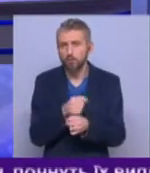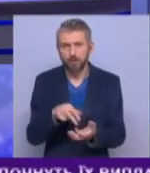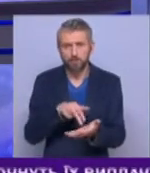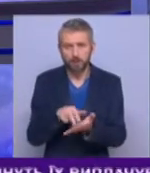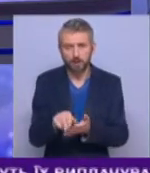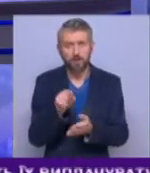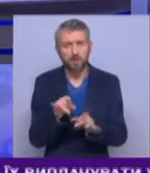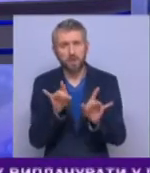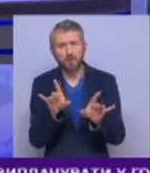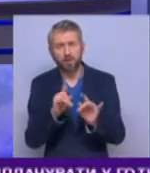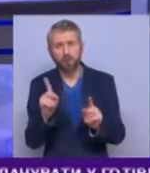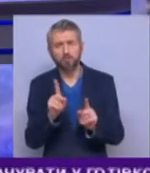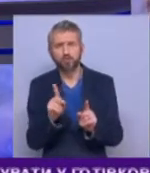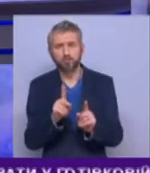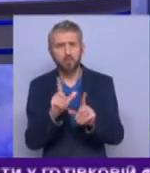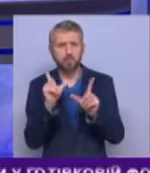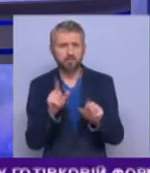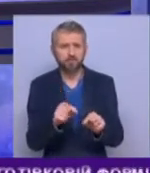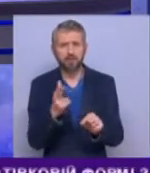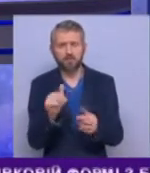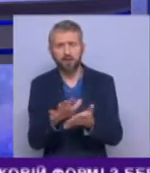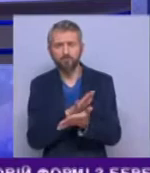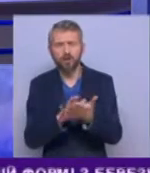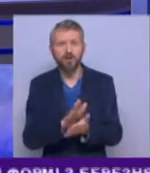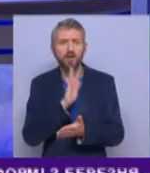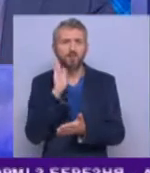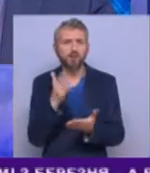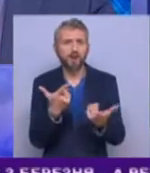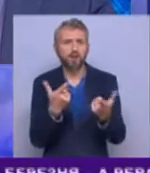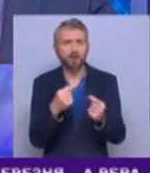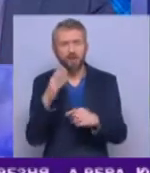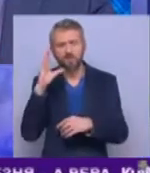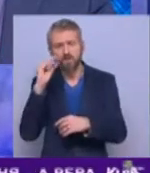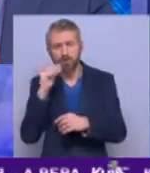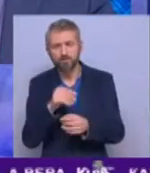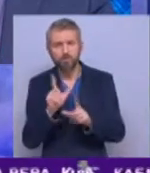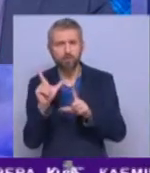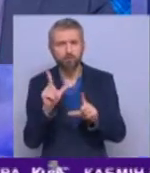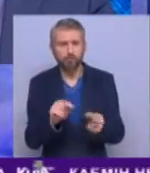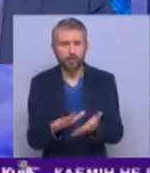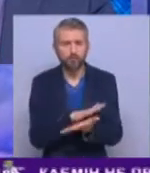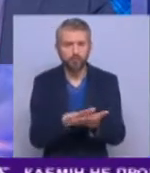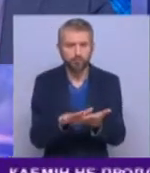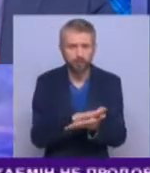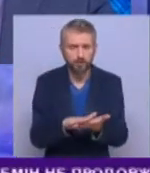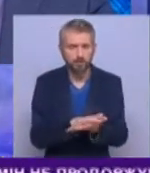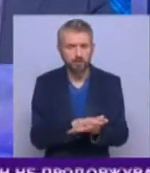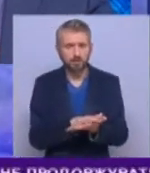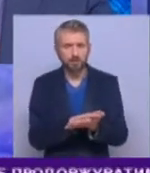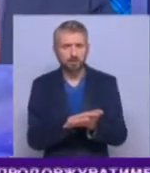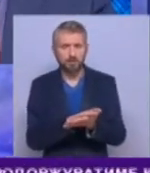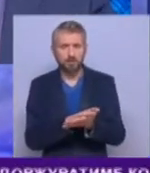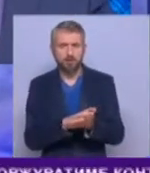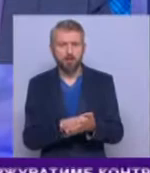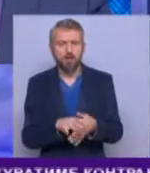Ви розказуєте, що проходять, да, вранці десь чи там ввечері проїжджає вони,